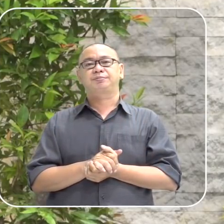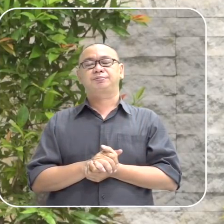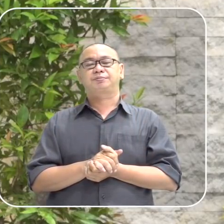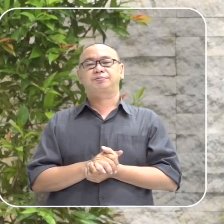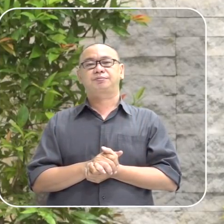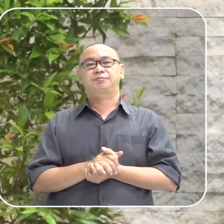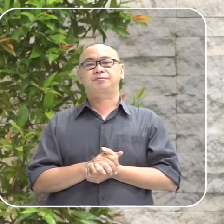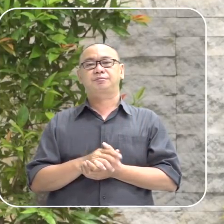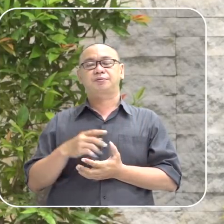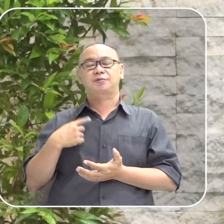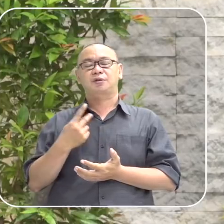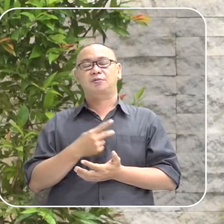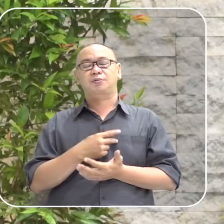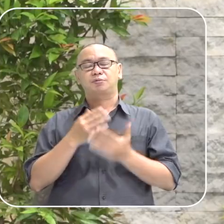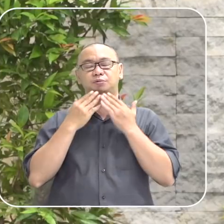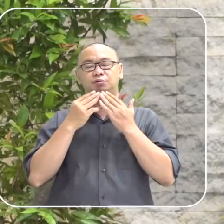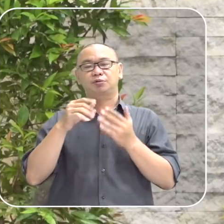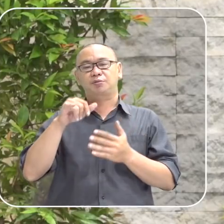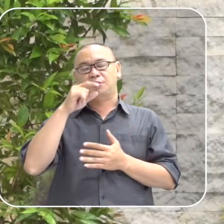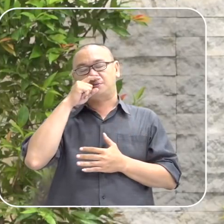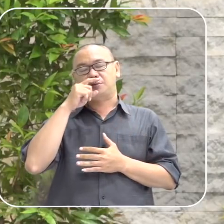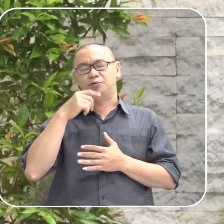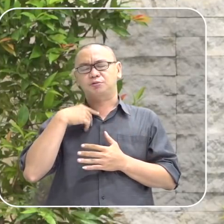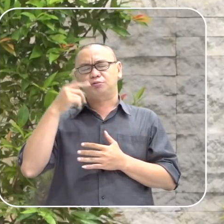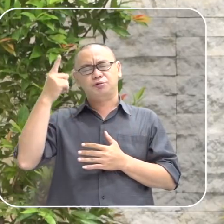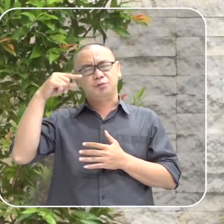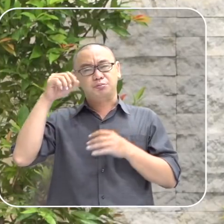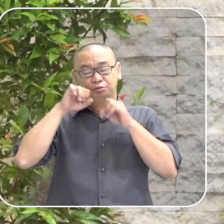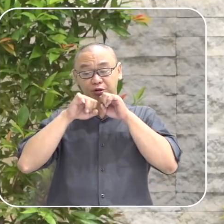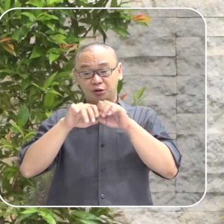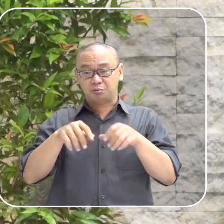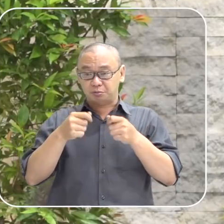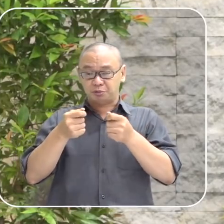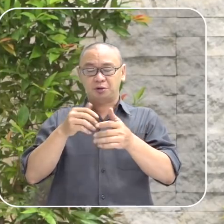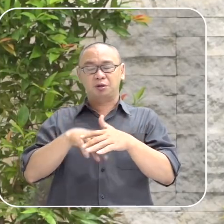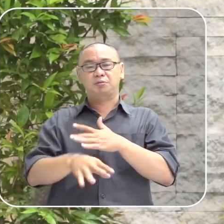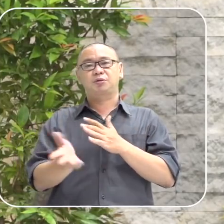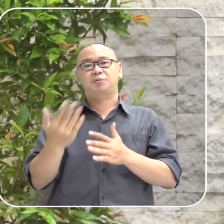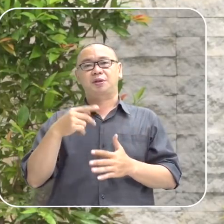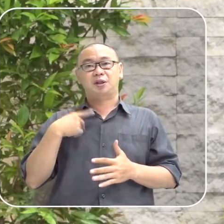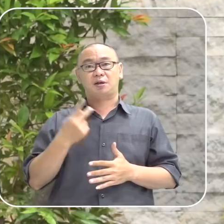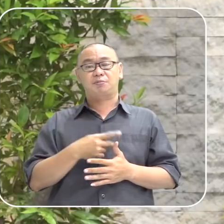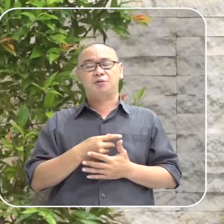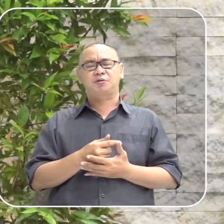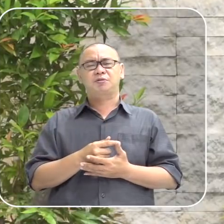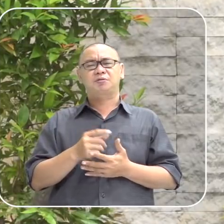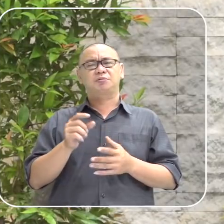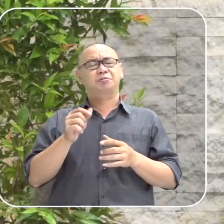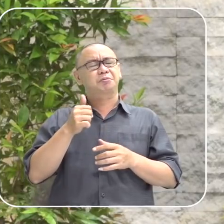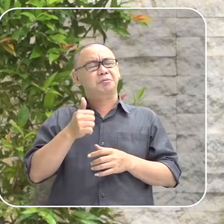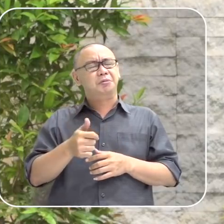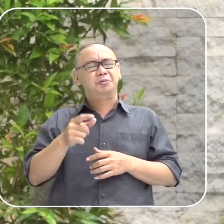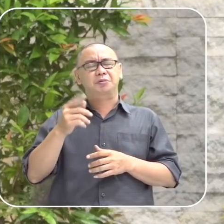Kami bersyukur ya Bapa untuk setiap berkat yang boleh Engkau berikan di dalam kehidupan kami, baik secara pribadi maupun